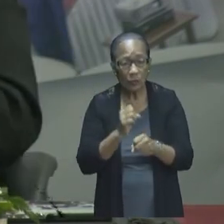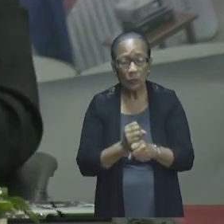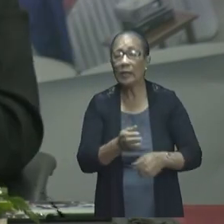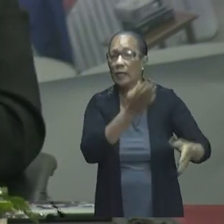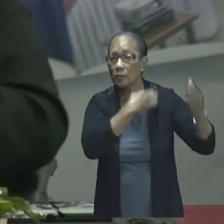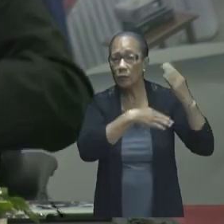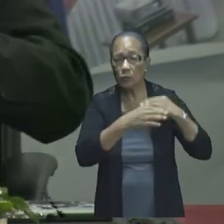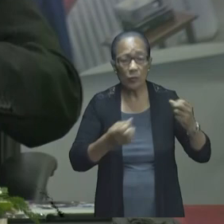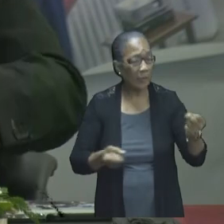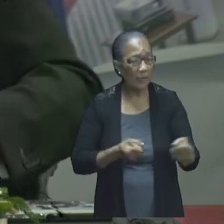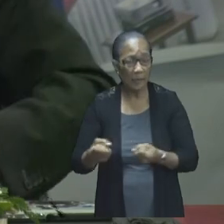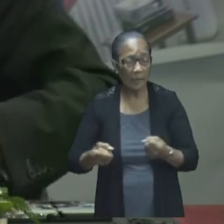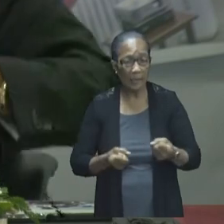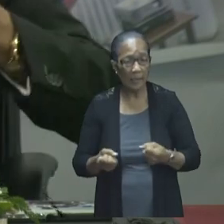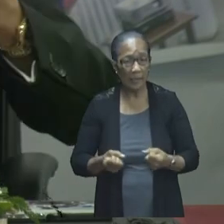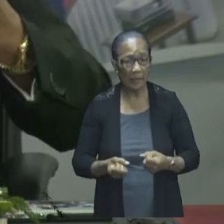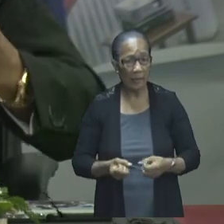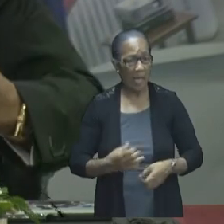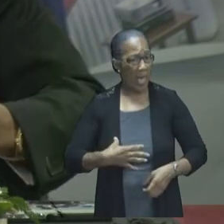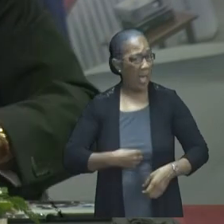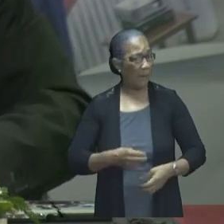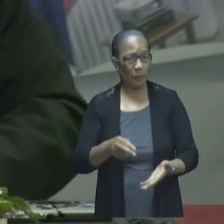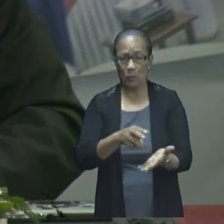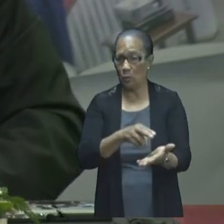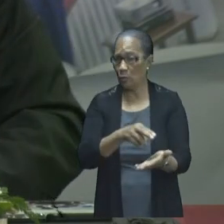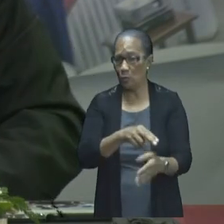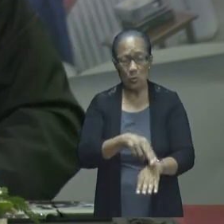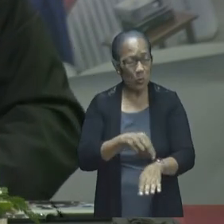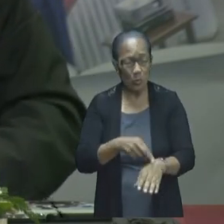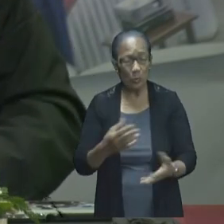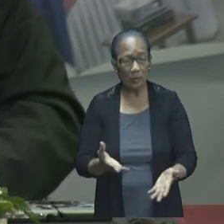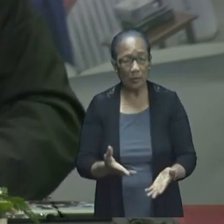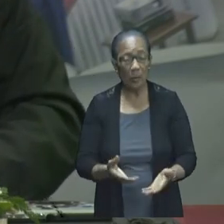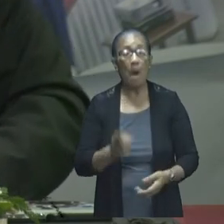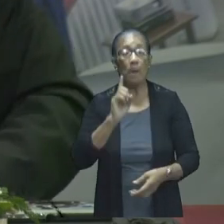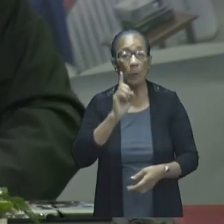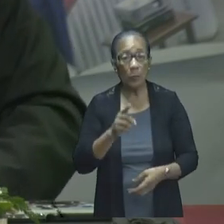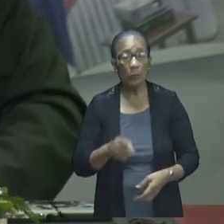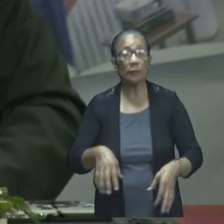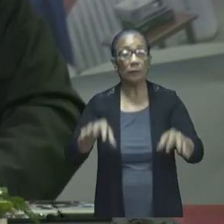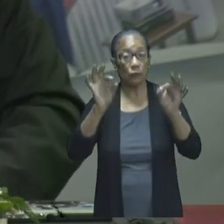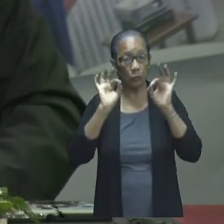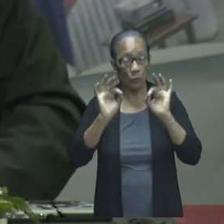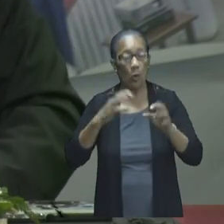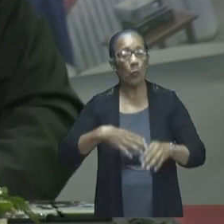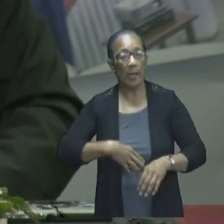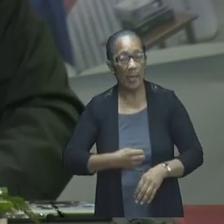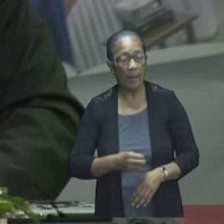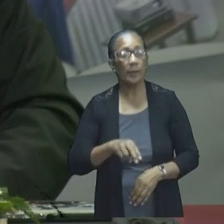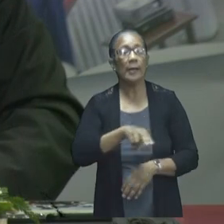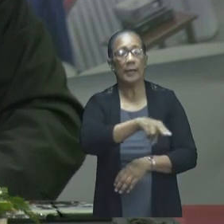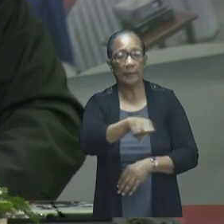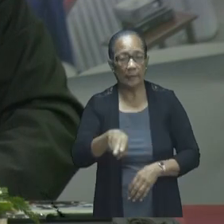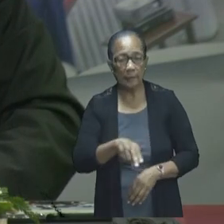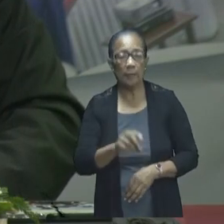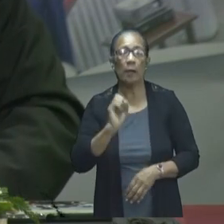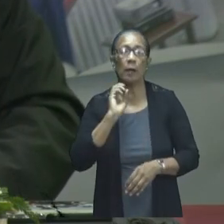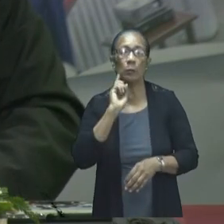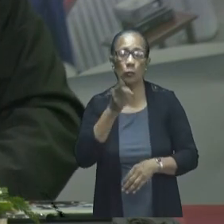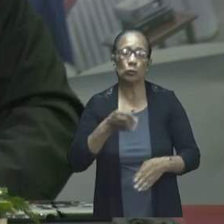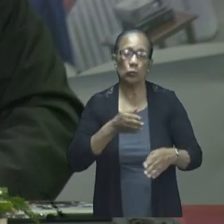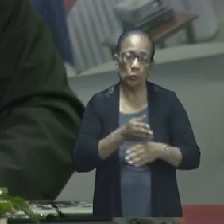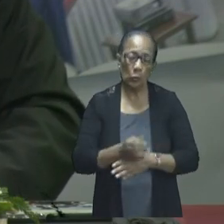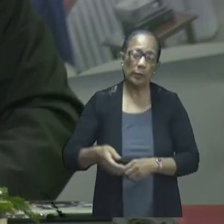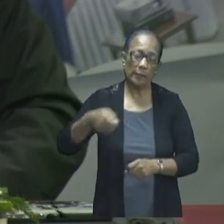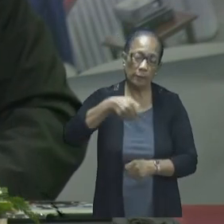dat is wat ik bedoel wat je allemaal niet nodig om het internationaal foto te herstellen nationaal moeten door blijven investeren wat